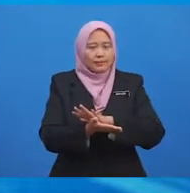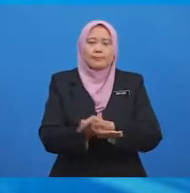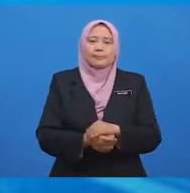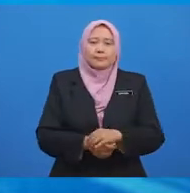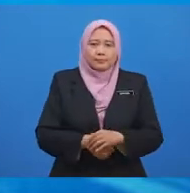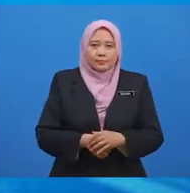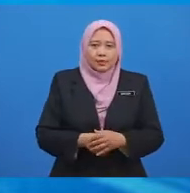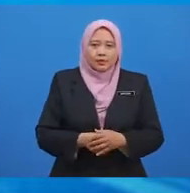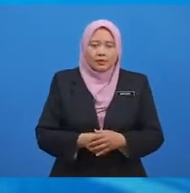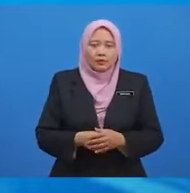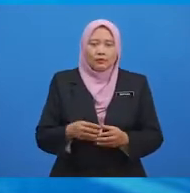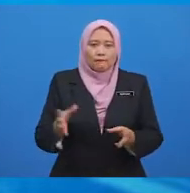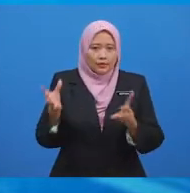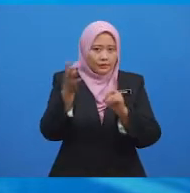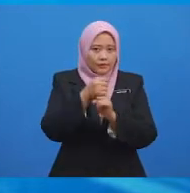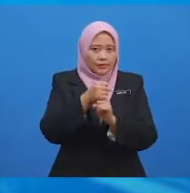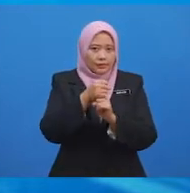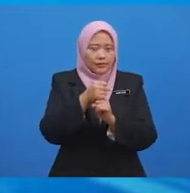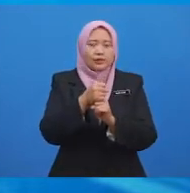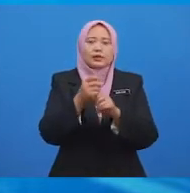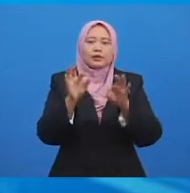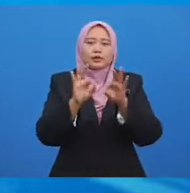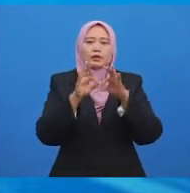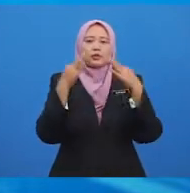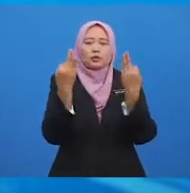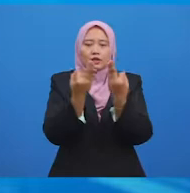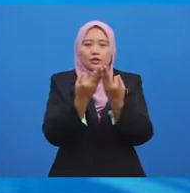keluarga jika ia dikomersialkan.